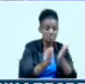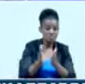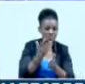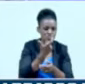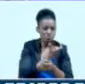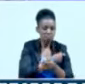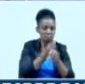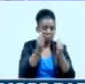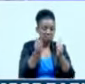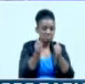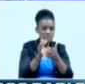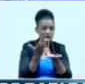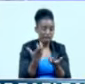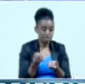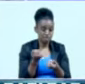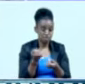irahambaye tu